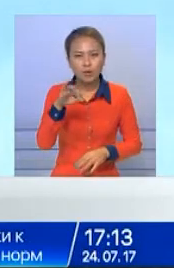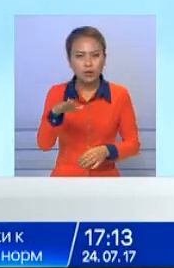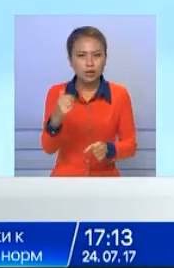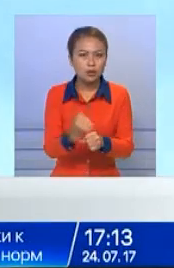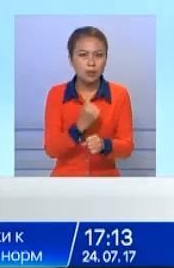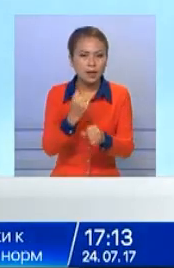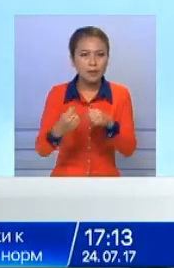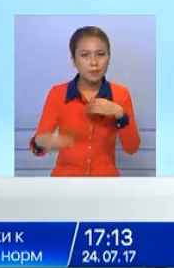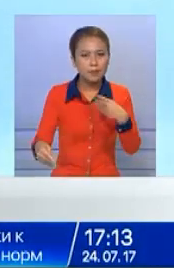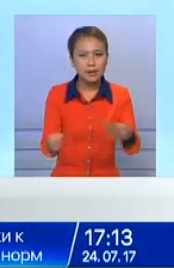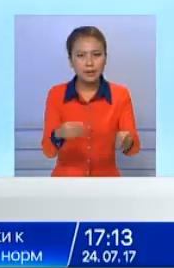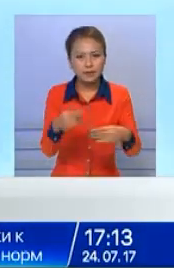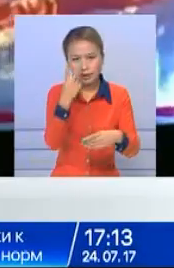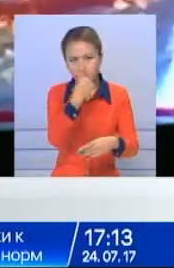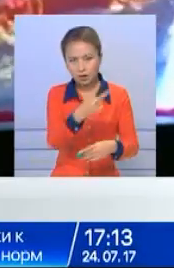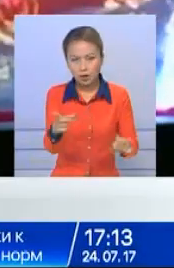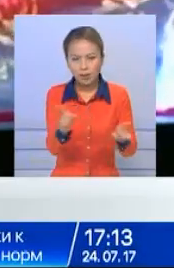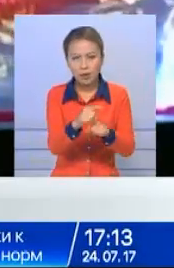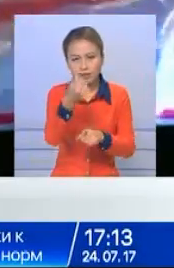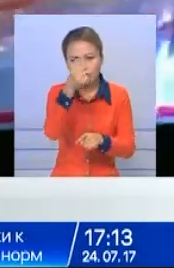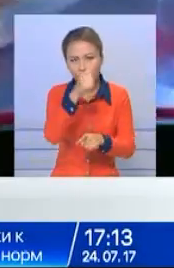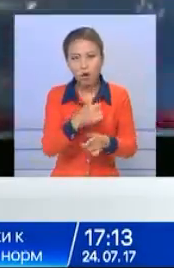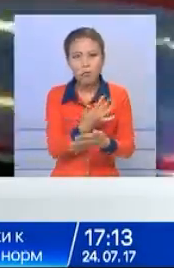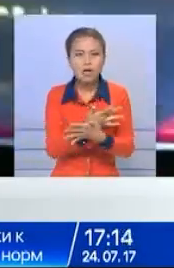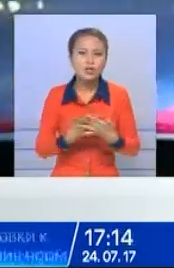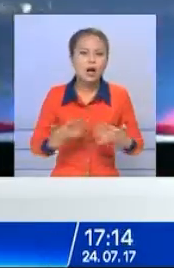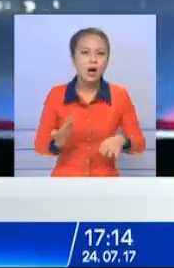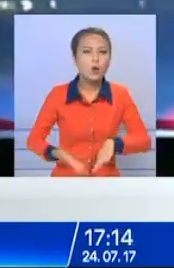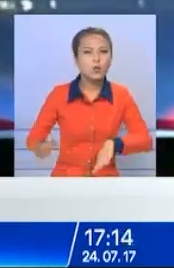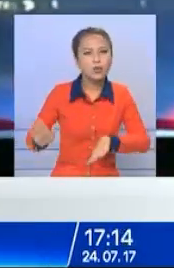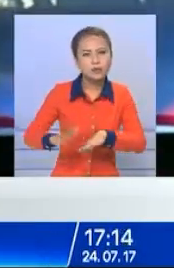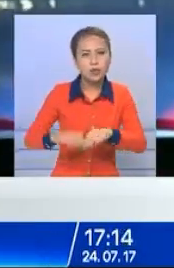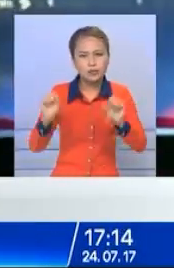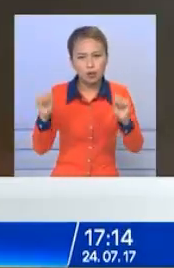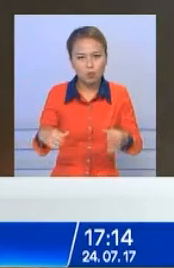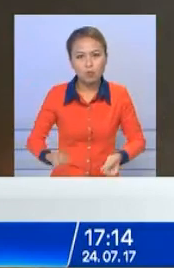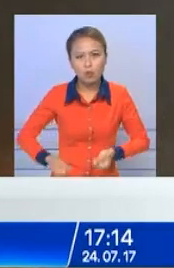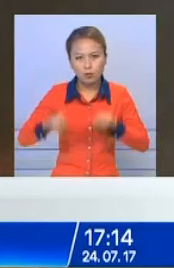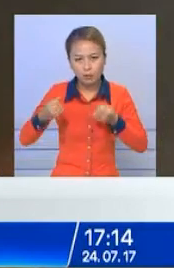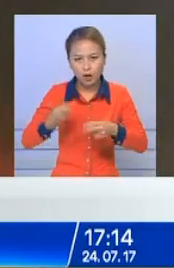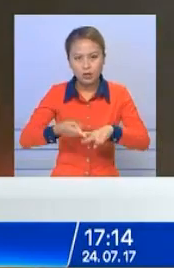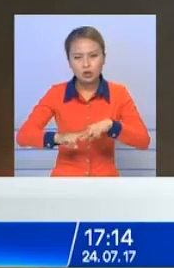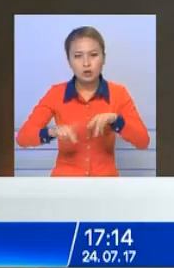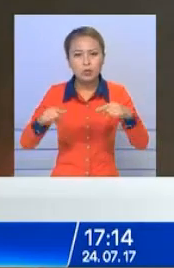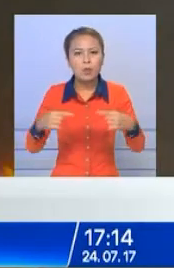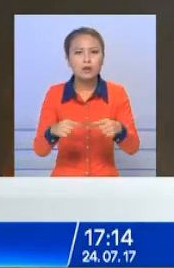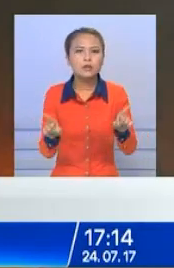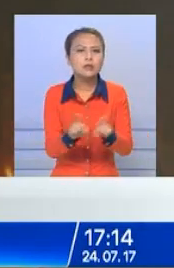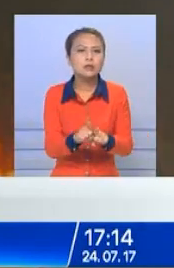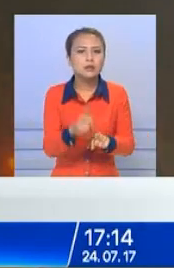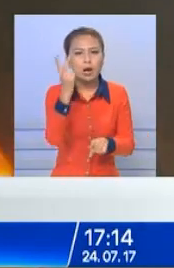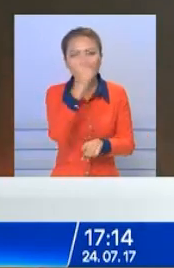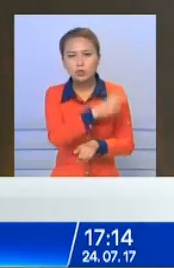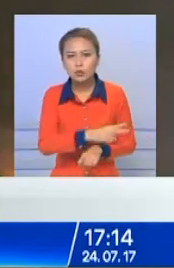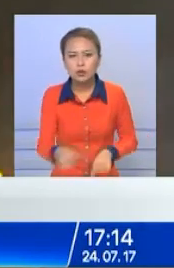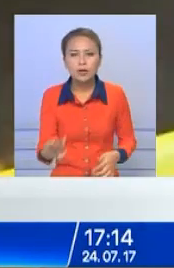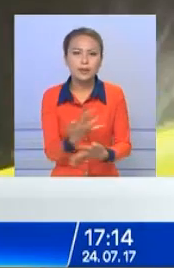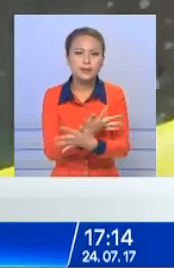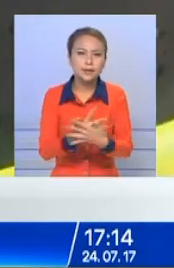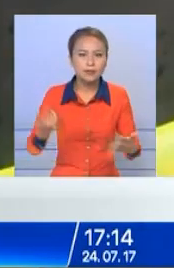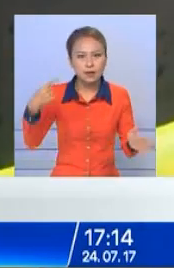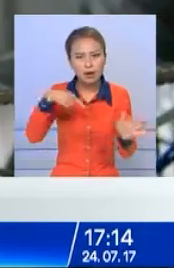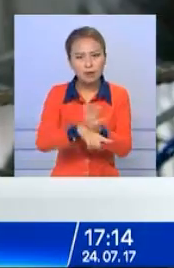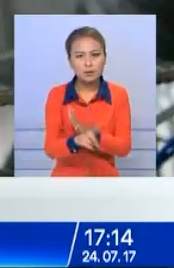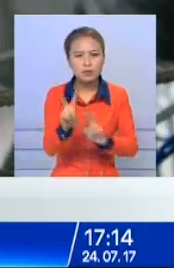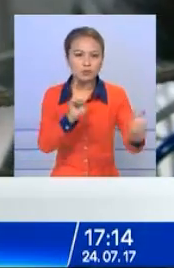жай ғана пластик түтікке ұқсағанымен өзінің формасын өзгертіп, ауыр заттарды да көтеруге қауқарлы. Өнертапқыштардың айтуынша, оны қирандасында